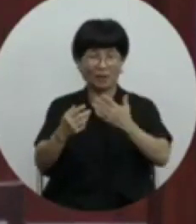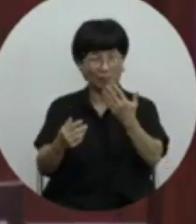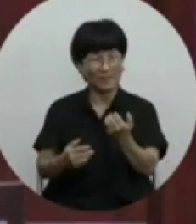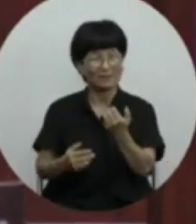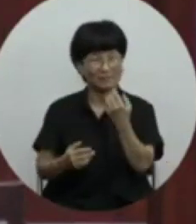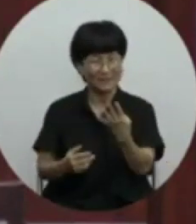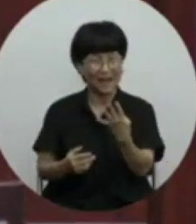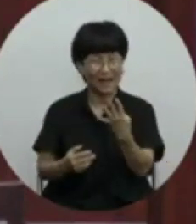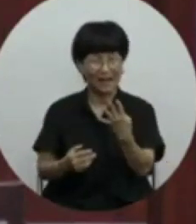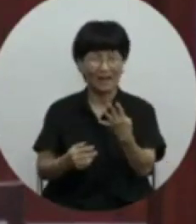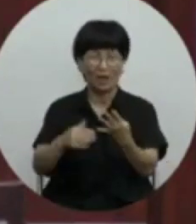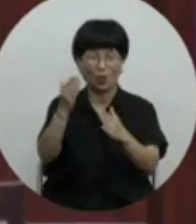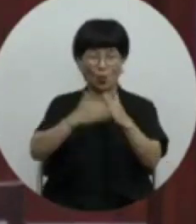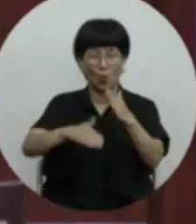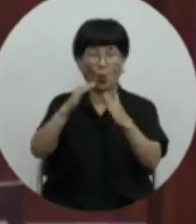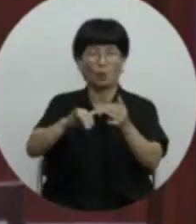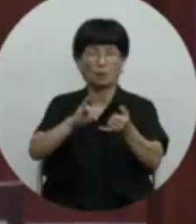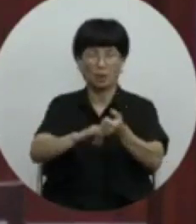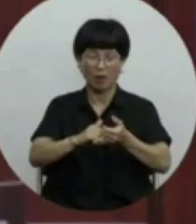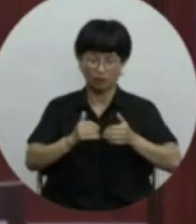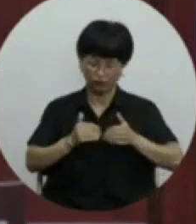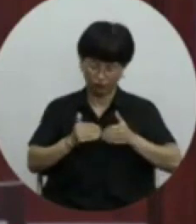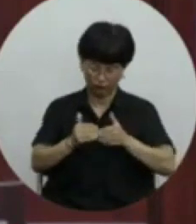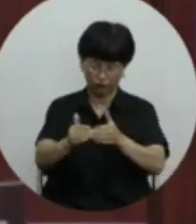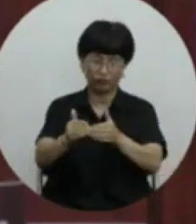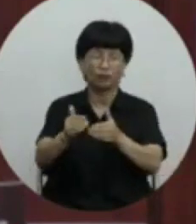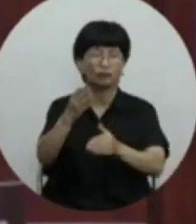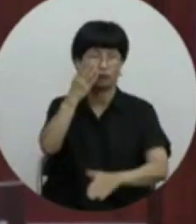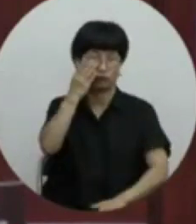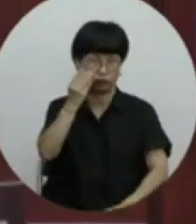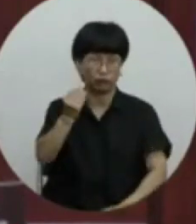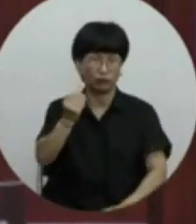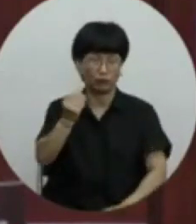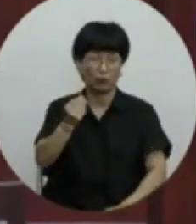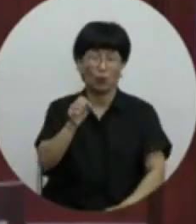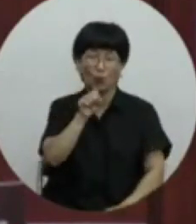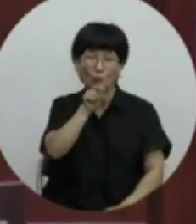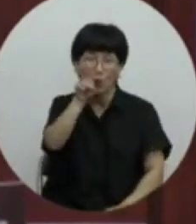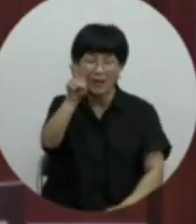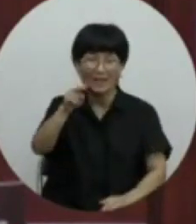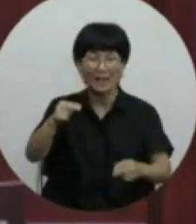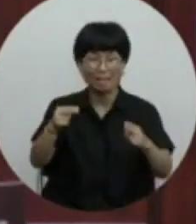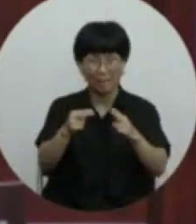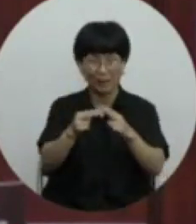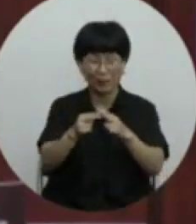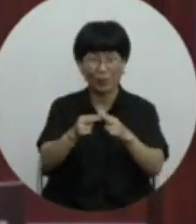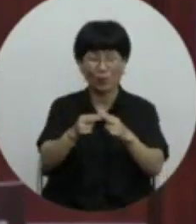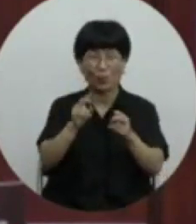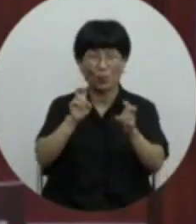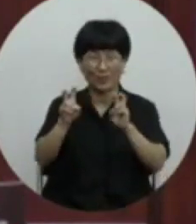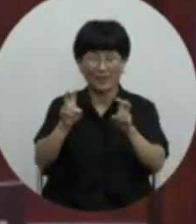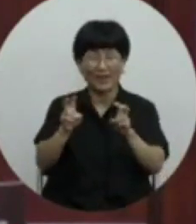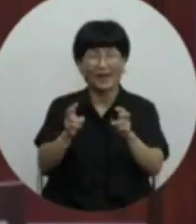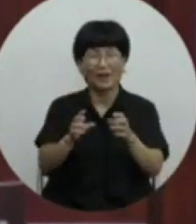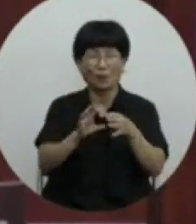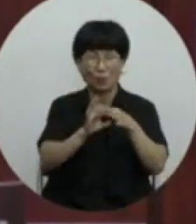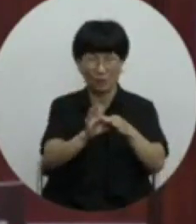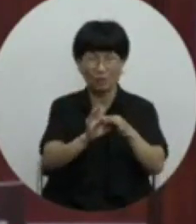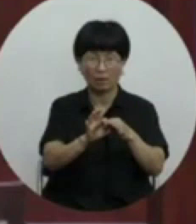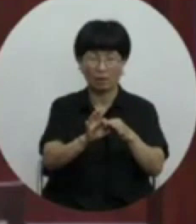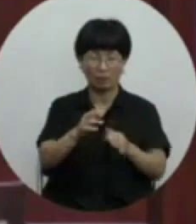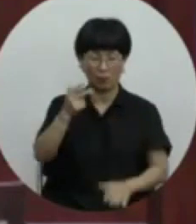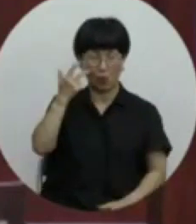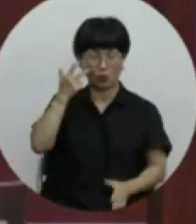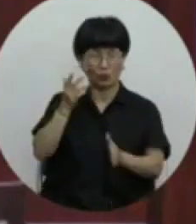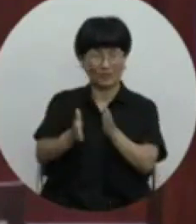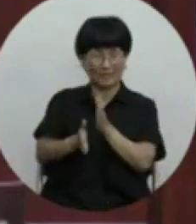사업을 차질 없이 추진해 왔습니다. 농임 반도체 클러스터와 관련하여 여주시는